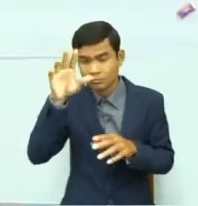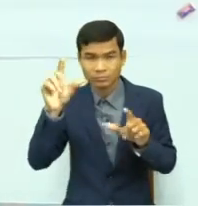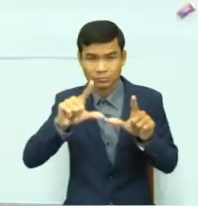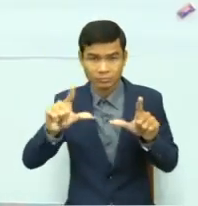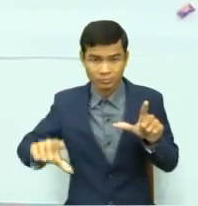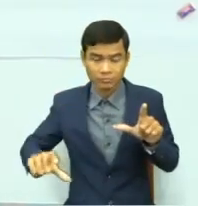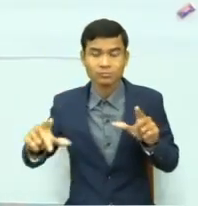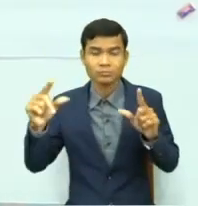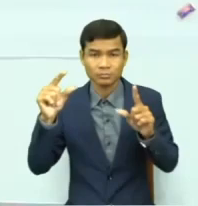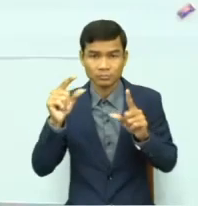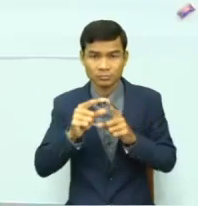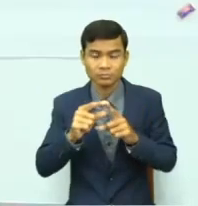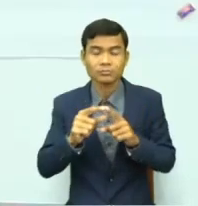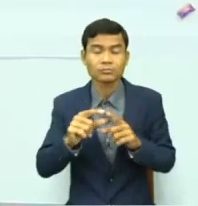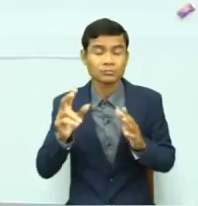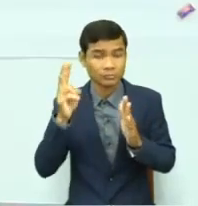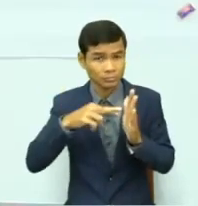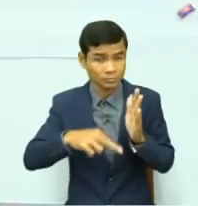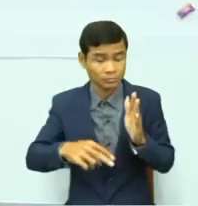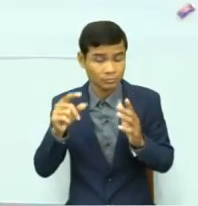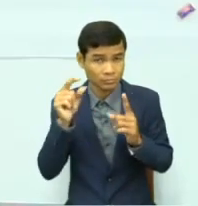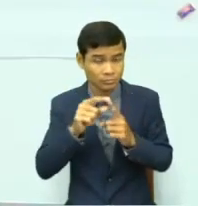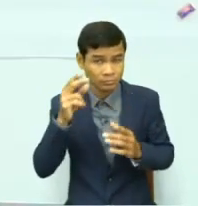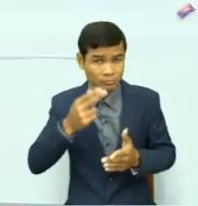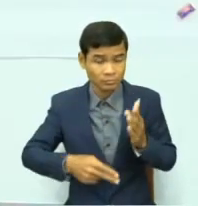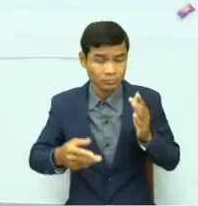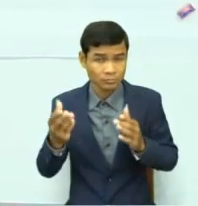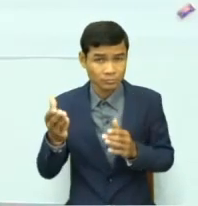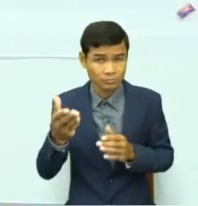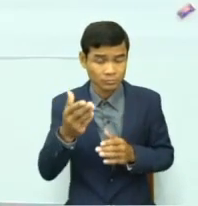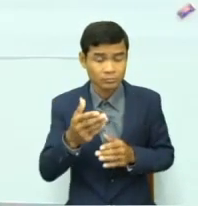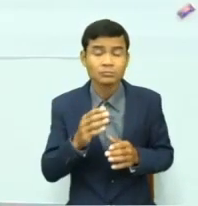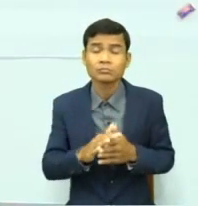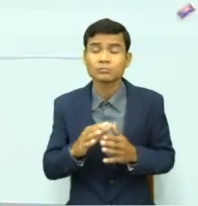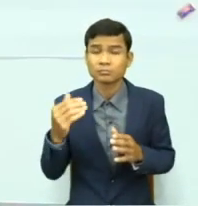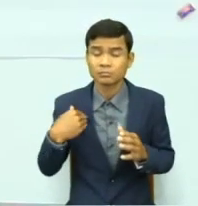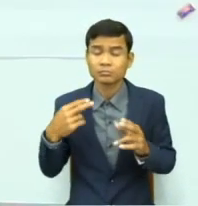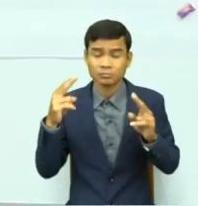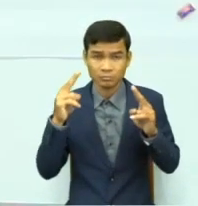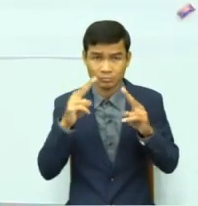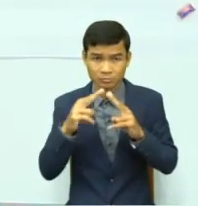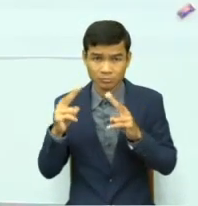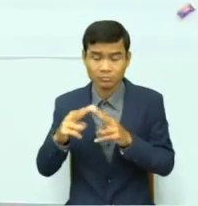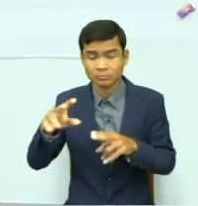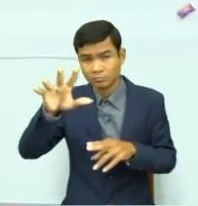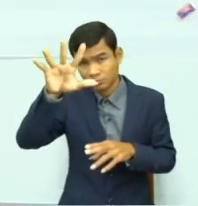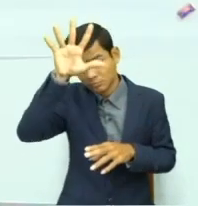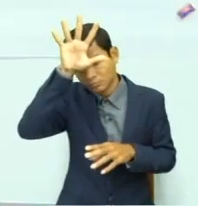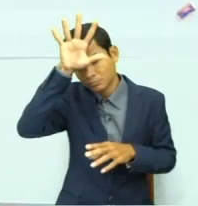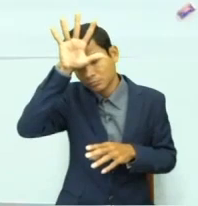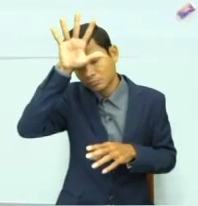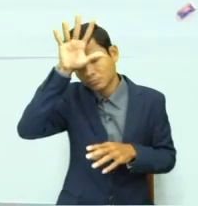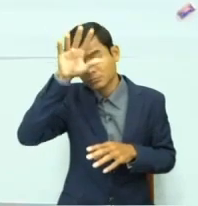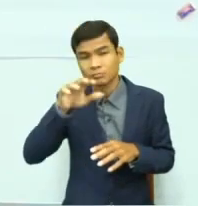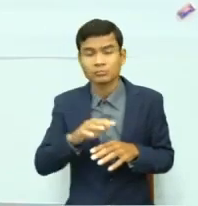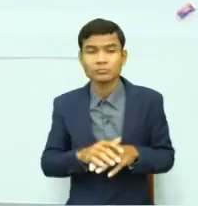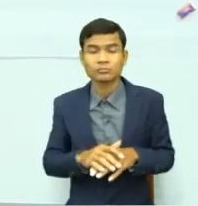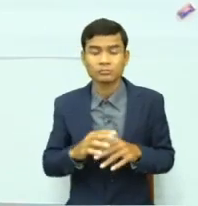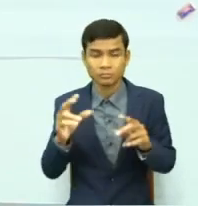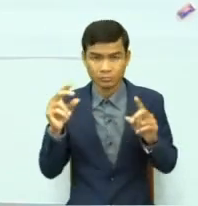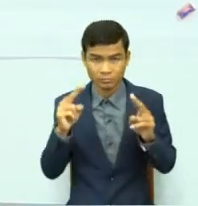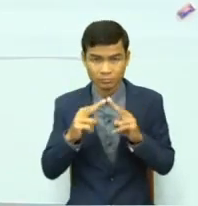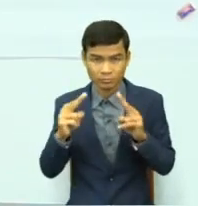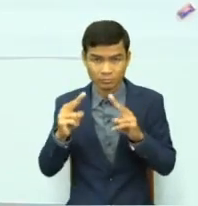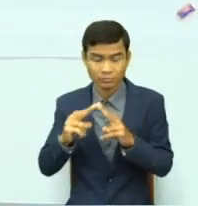chà con mơ khăn ông ạ tập bọt ở bà dưới ní bịa cái con nỉa chà cứ bịa bộ rấy chà chẳng cái xua tha bịa